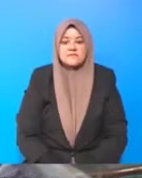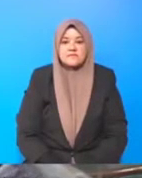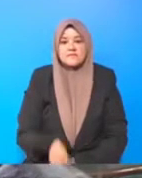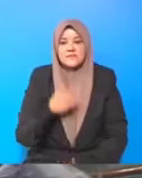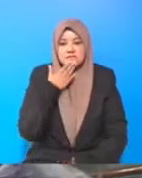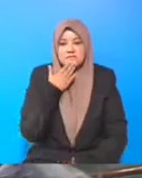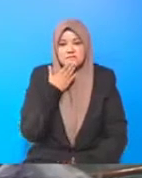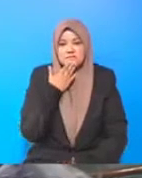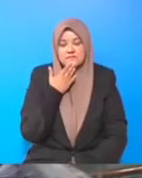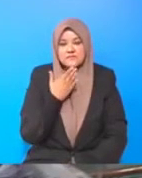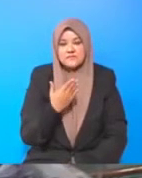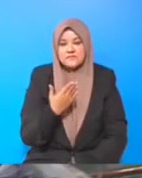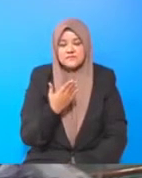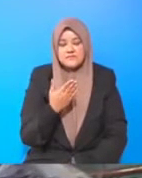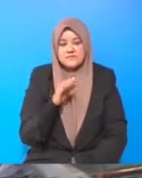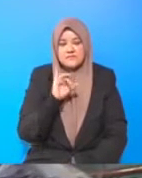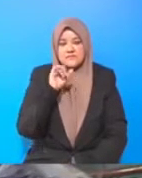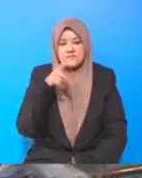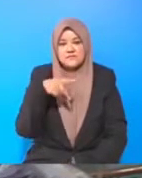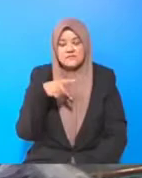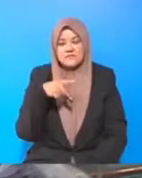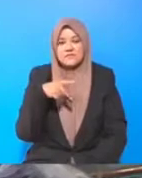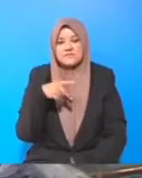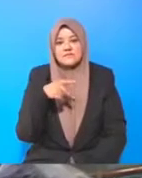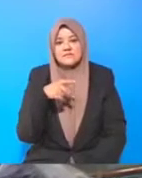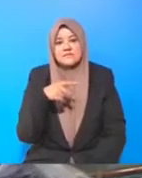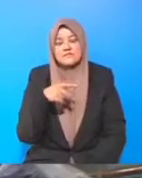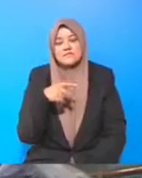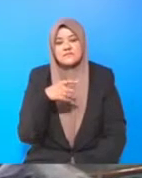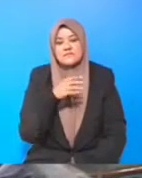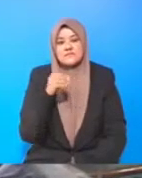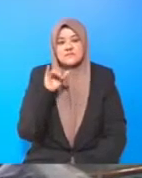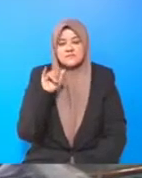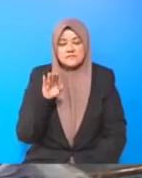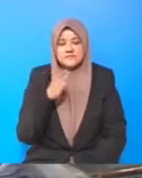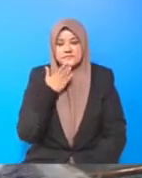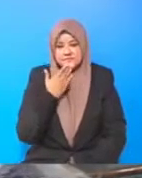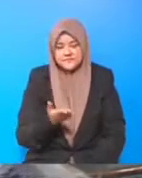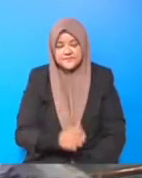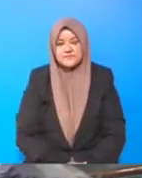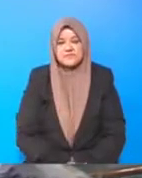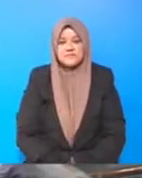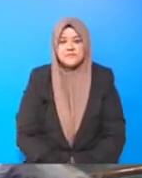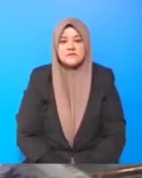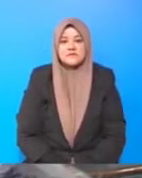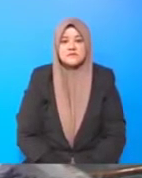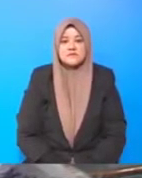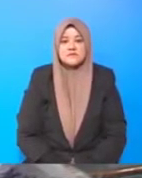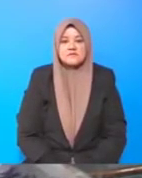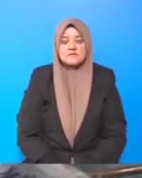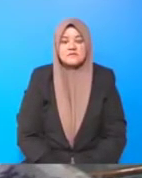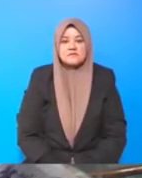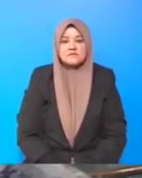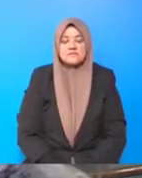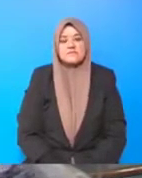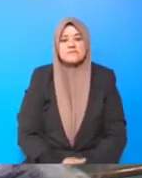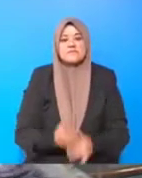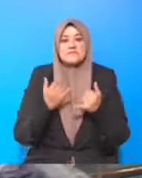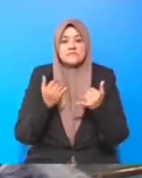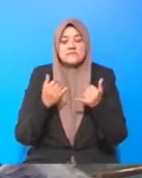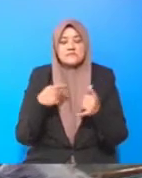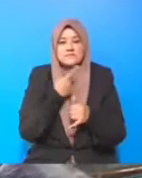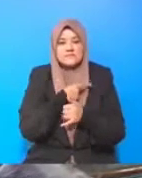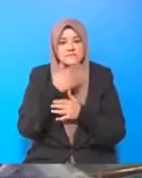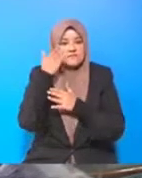Hai hati Makasih ada to yang dipertua dan terimakasih er yang permak Pulai sebuah